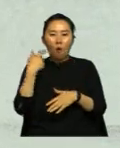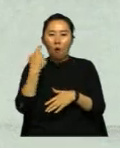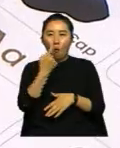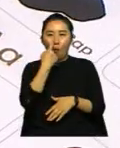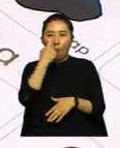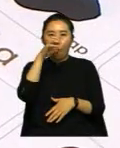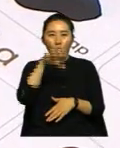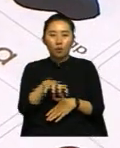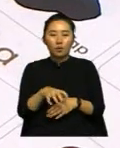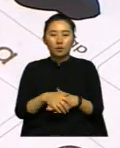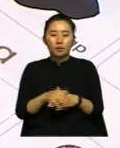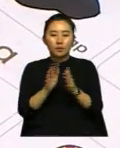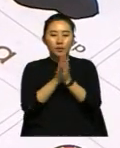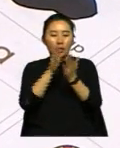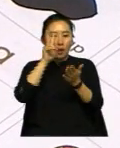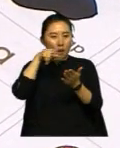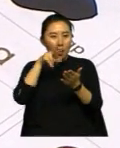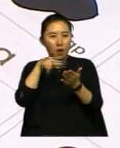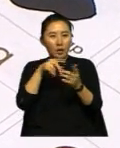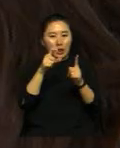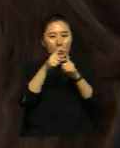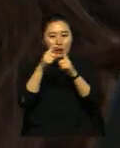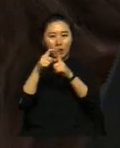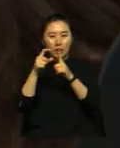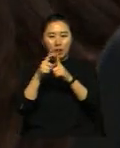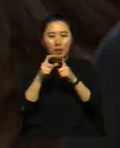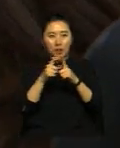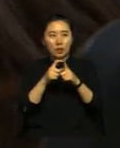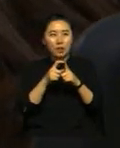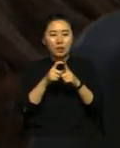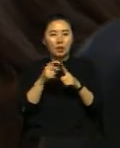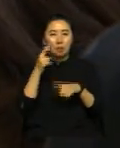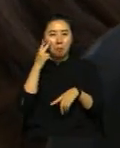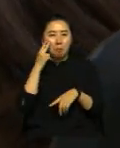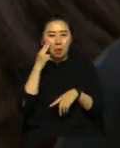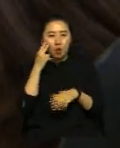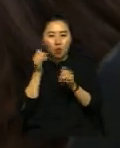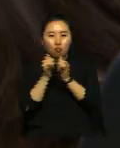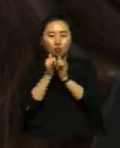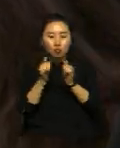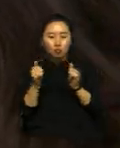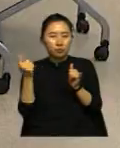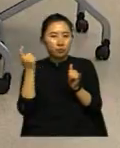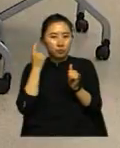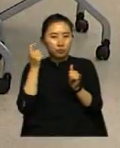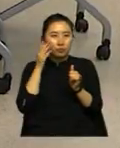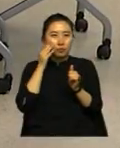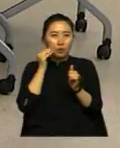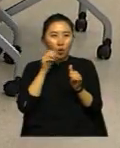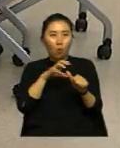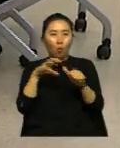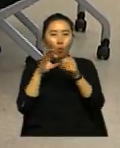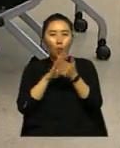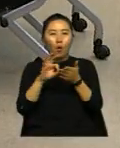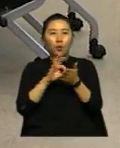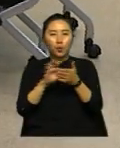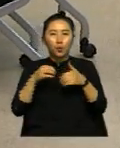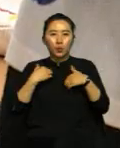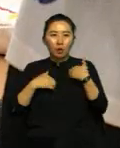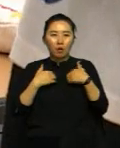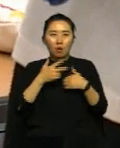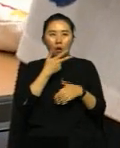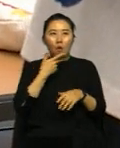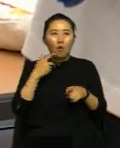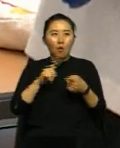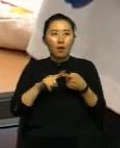교실입니다. 교재에서 배운 기초 단어들을 원어민 강사의 발음을 들으며 익히고 이 단어를 활용한 게임으로